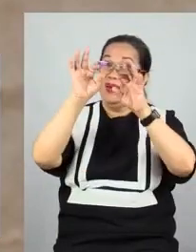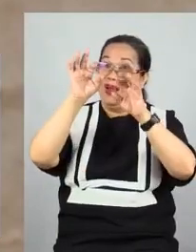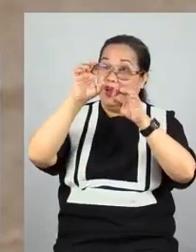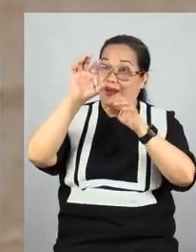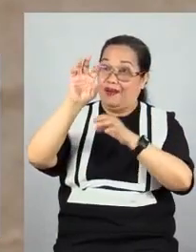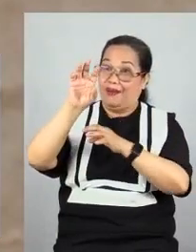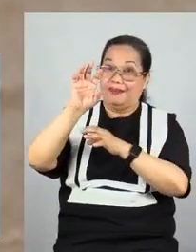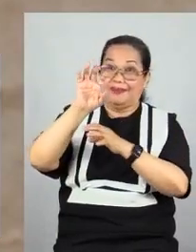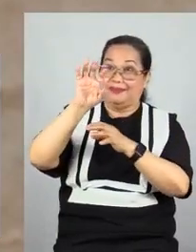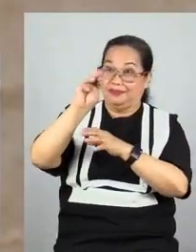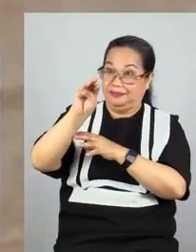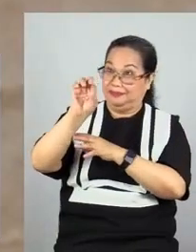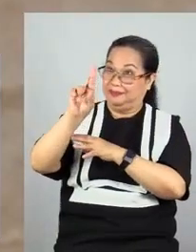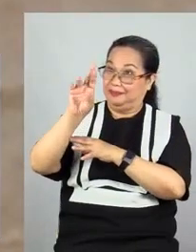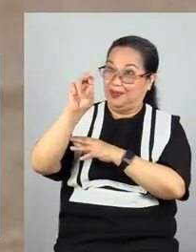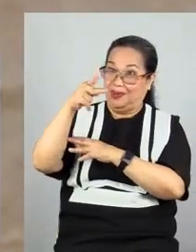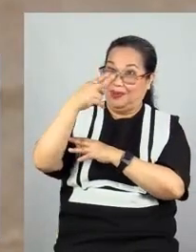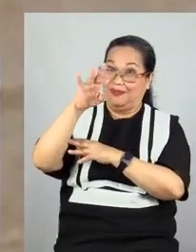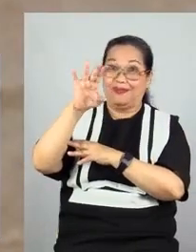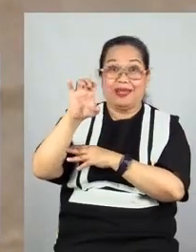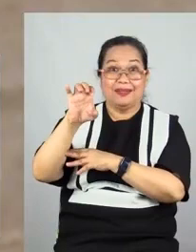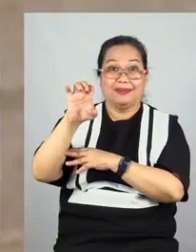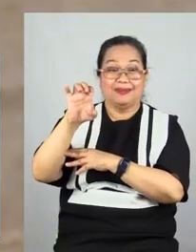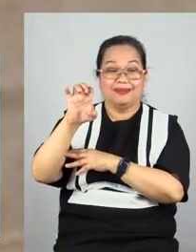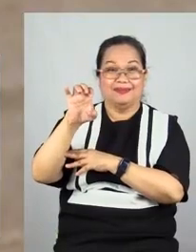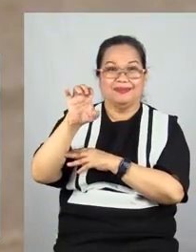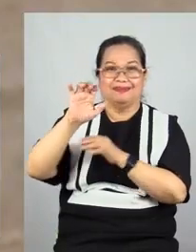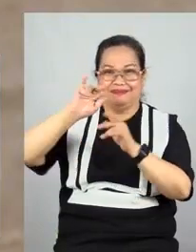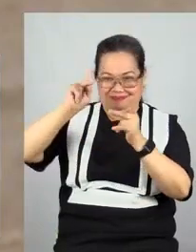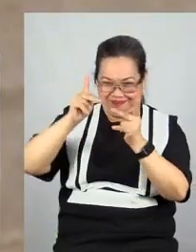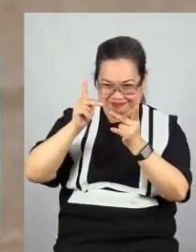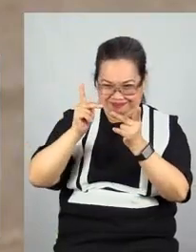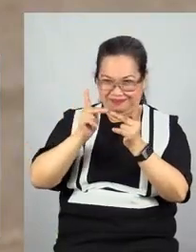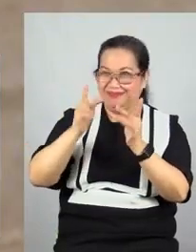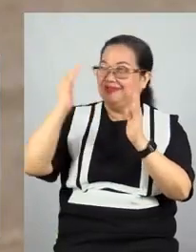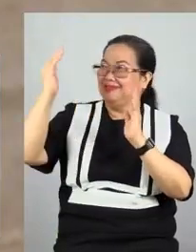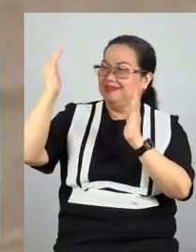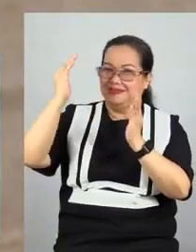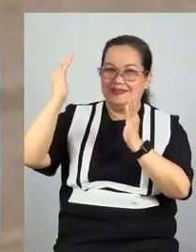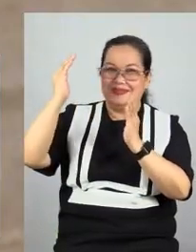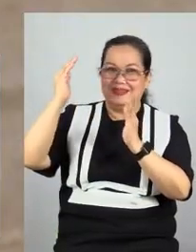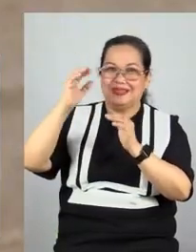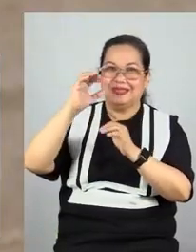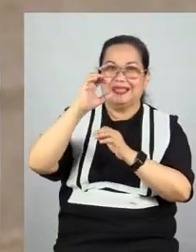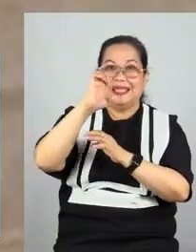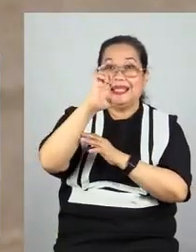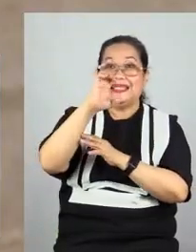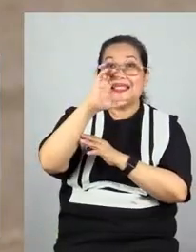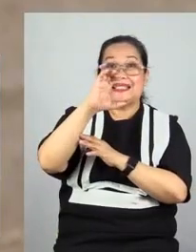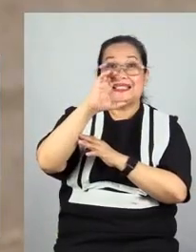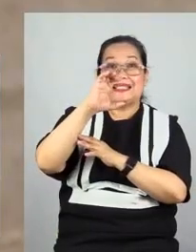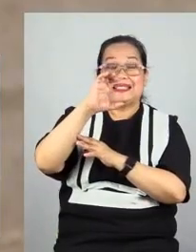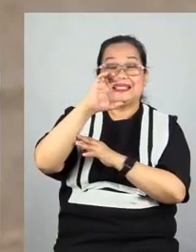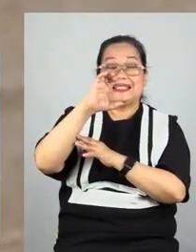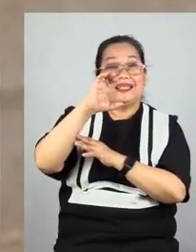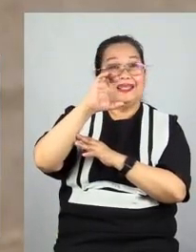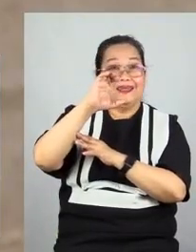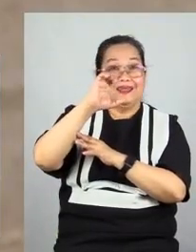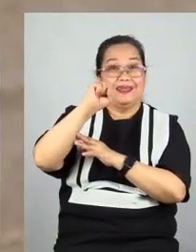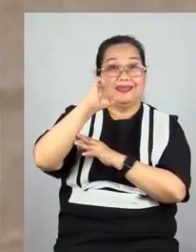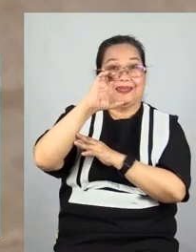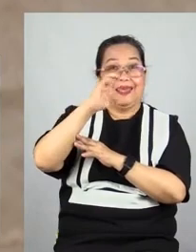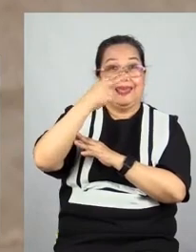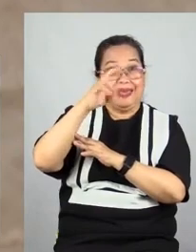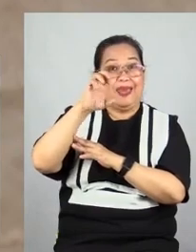ginamit ay morphe. Yung pong likeness sa verse 7 ay schema. Magkaiba po,